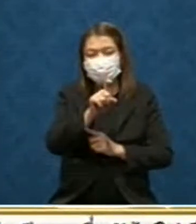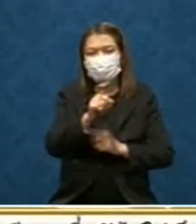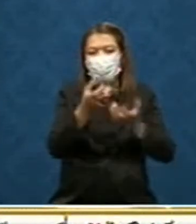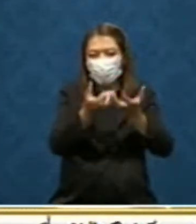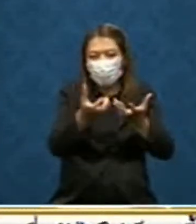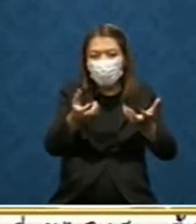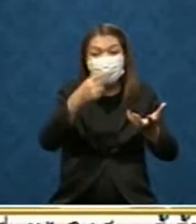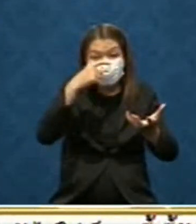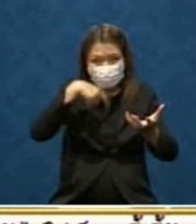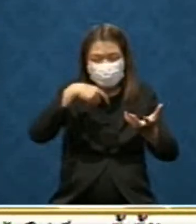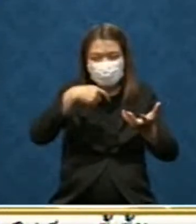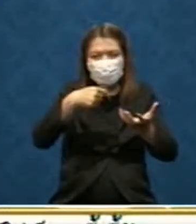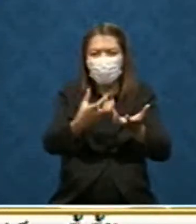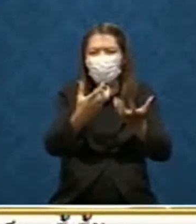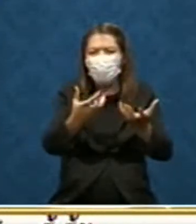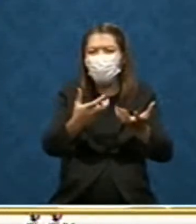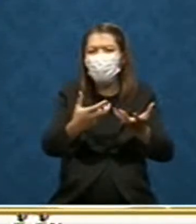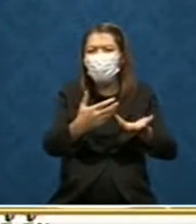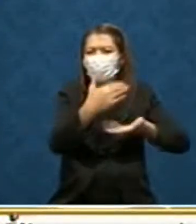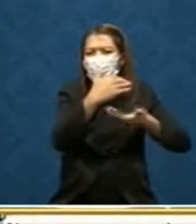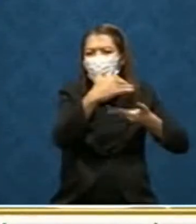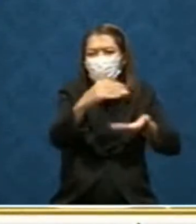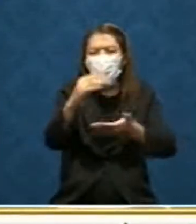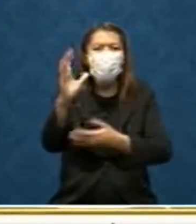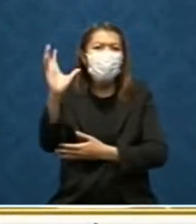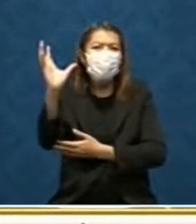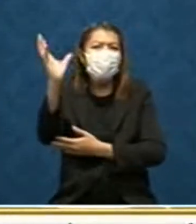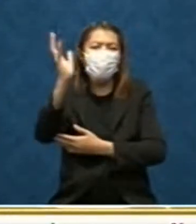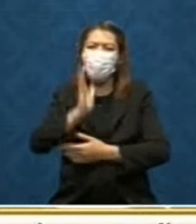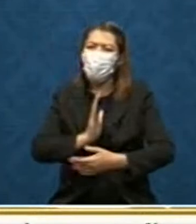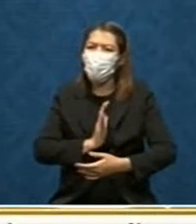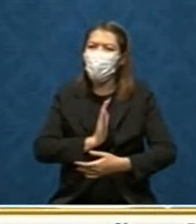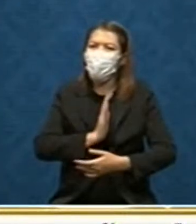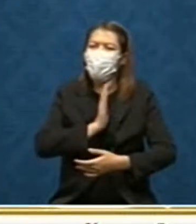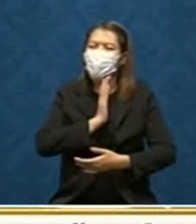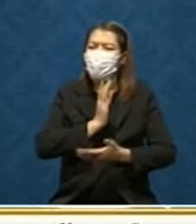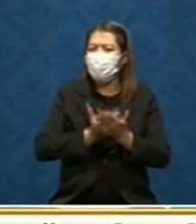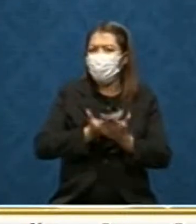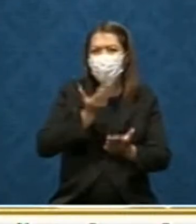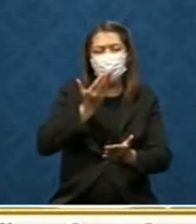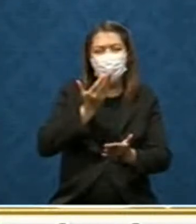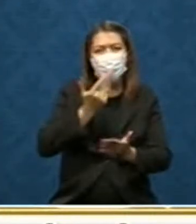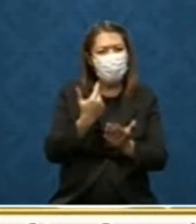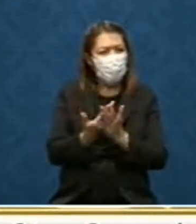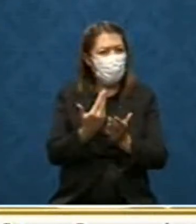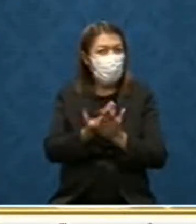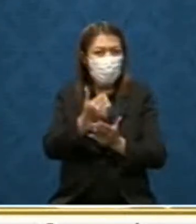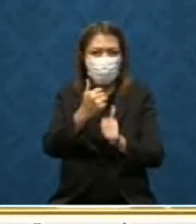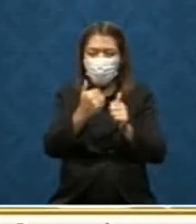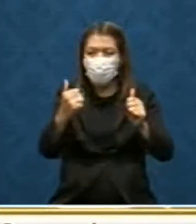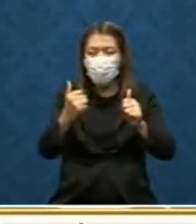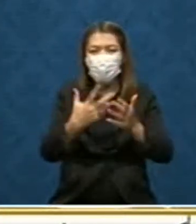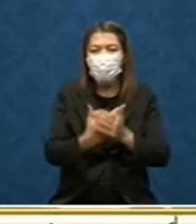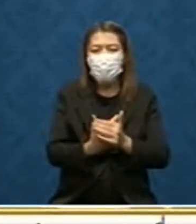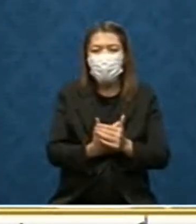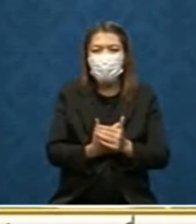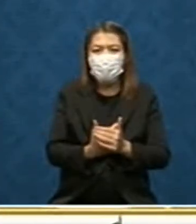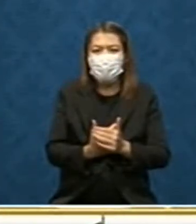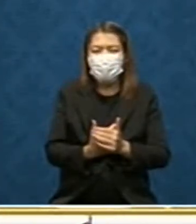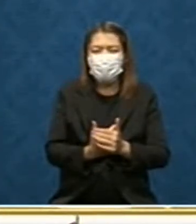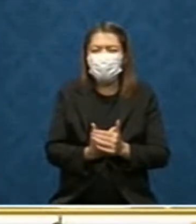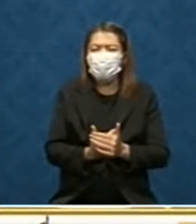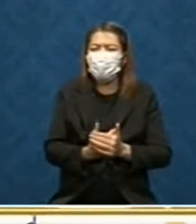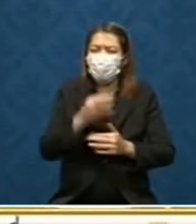ินค้าเกษตของไทยไม่ไดออกไปสู้ทลาดโลก อย่างสมเกียอย่มมค่า อย่างได้ราคา สมกับญาด